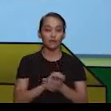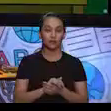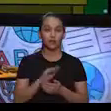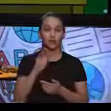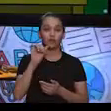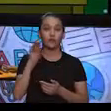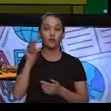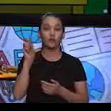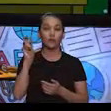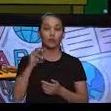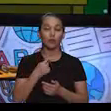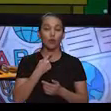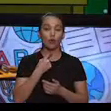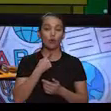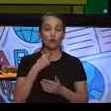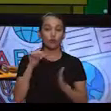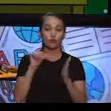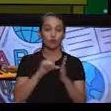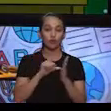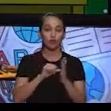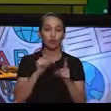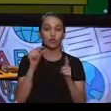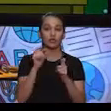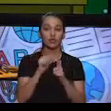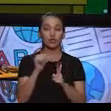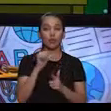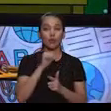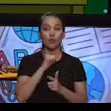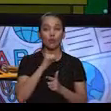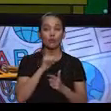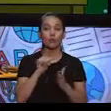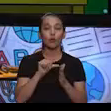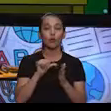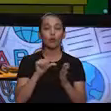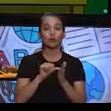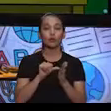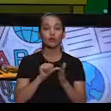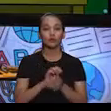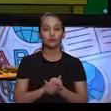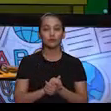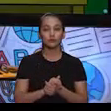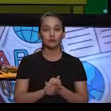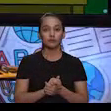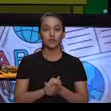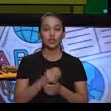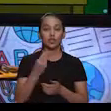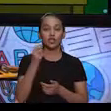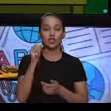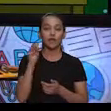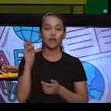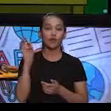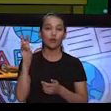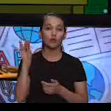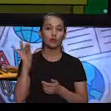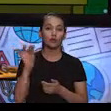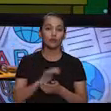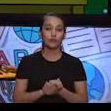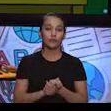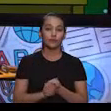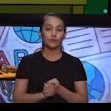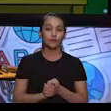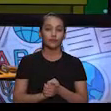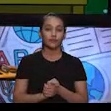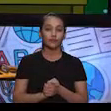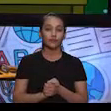6 tovush, 6 harf. Shaftoli 7 tovush, 6 harf, 1